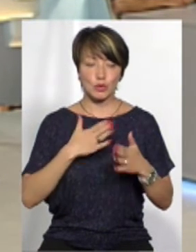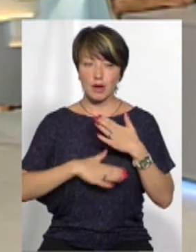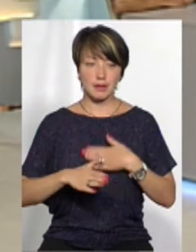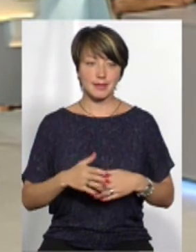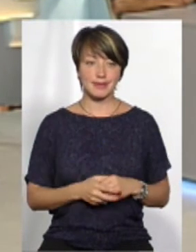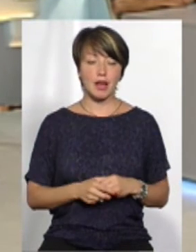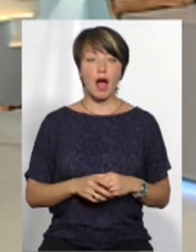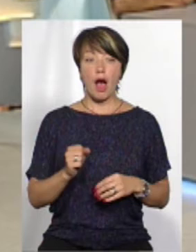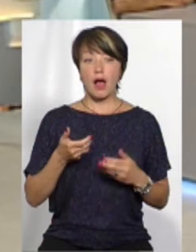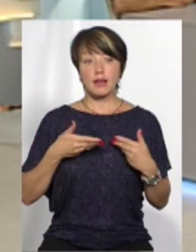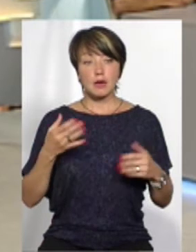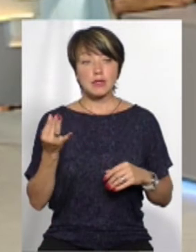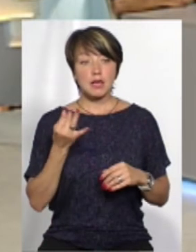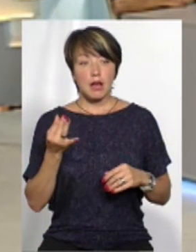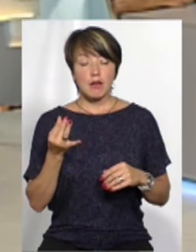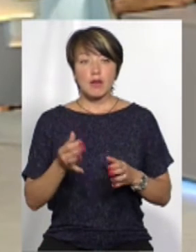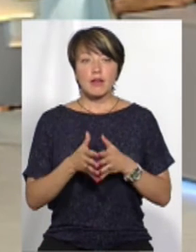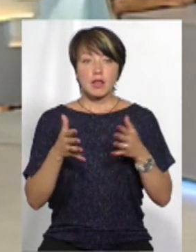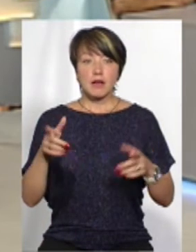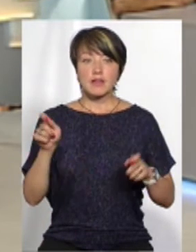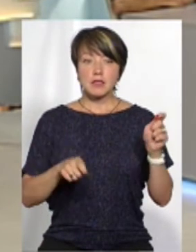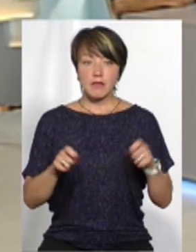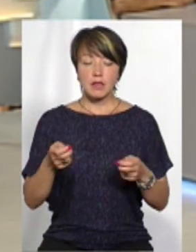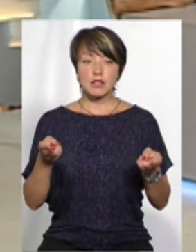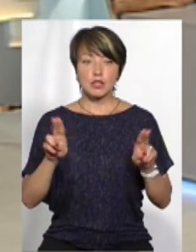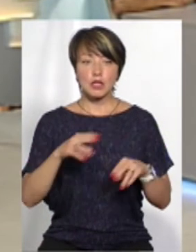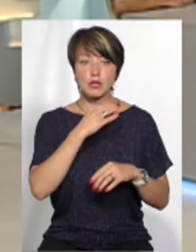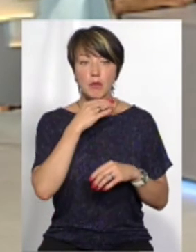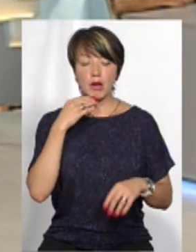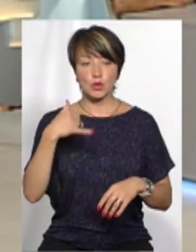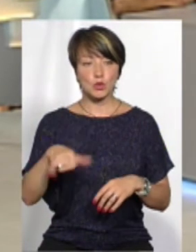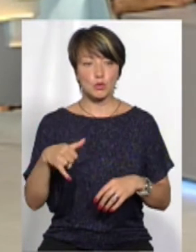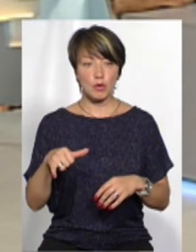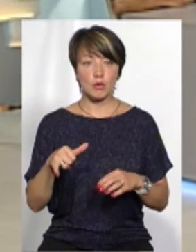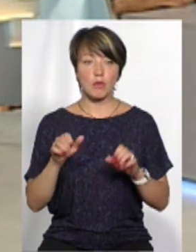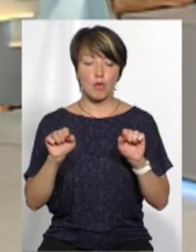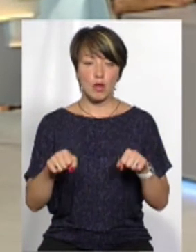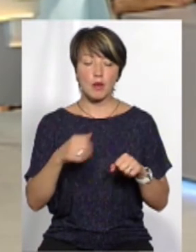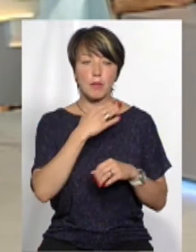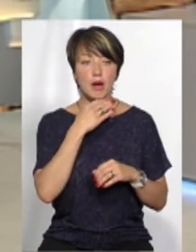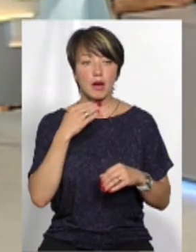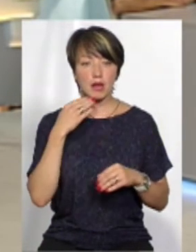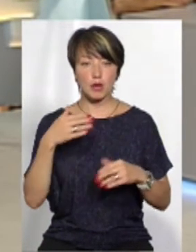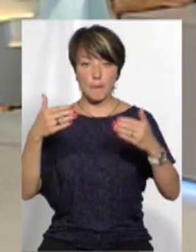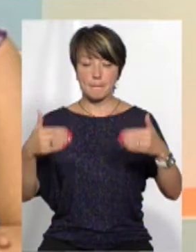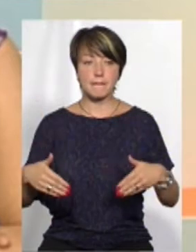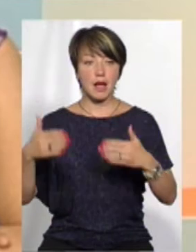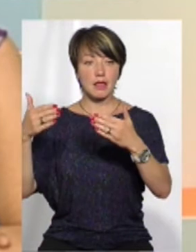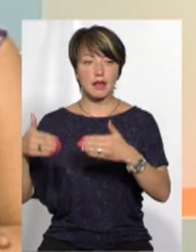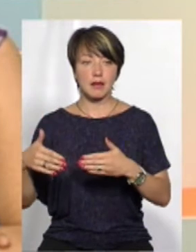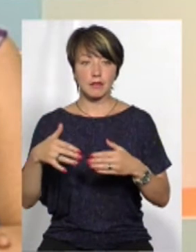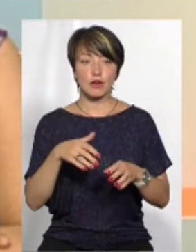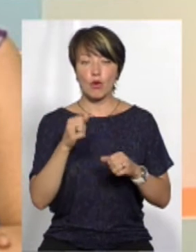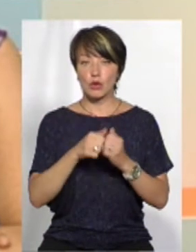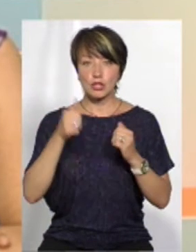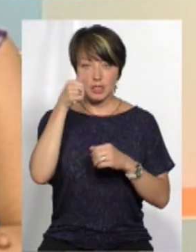тільки за. А нам цікаво, тому що ми великий фестиваль, в якого залишається багато сумок, і ми б могли їм надати багато банерів. І ми